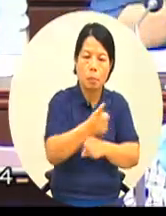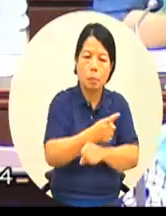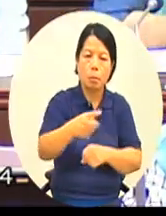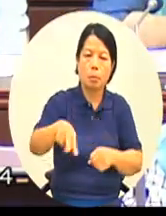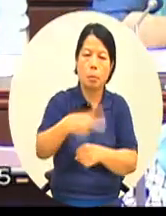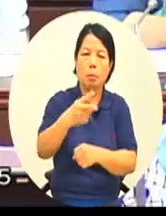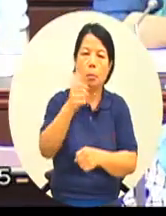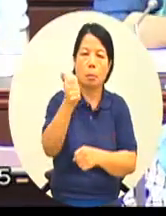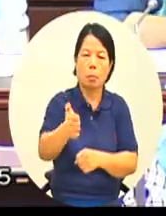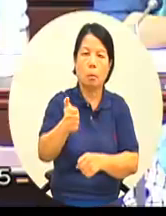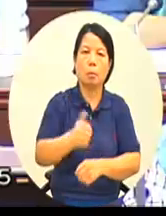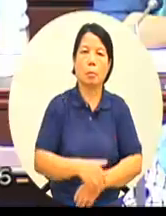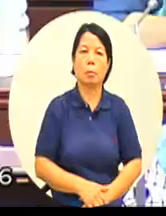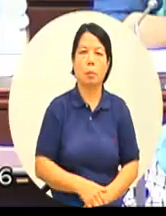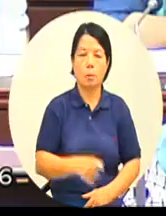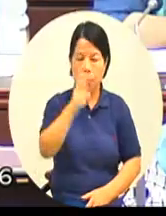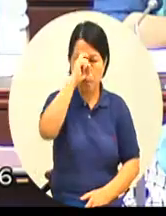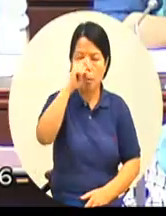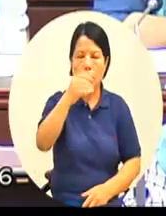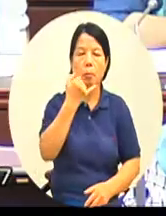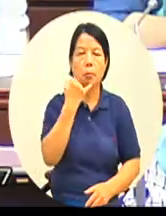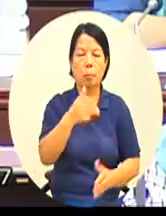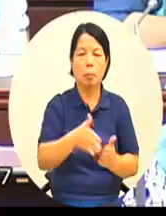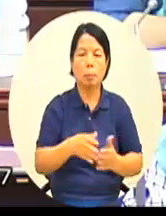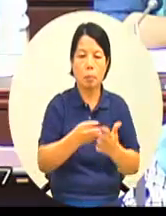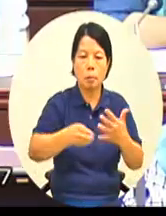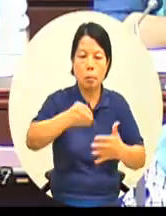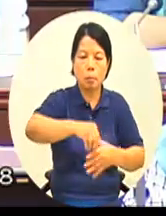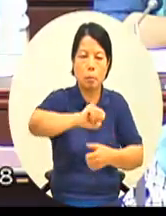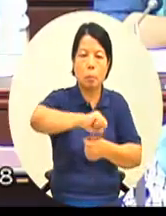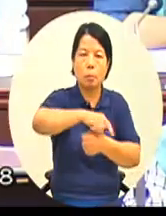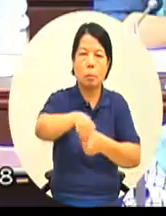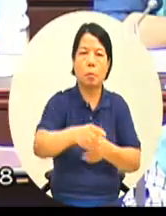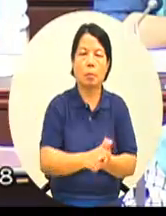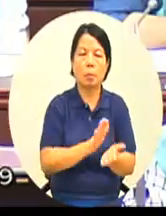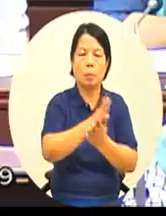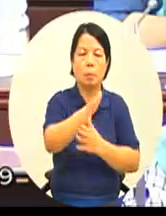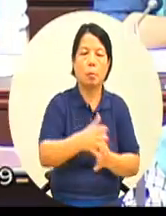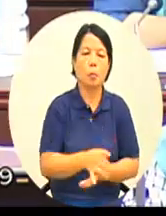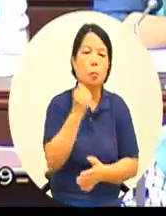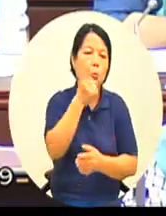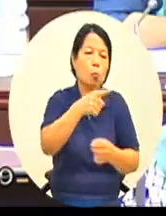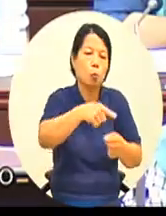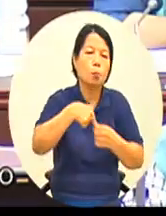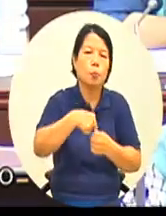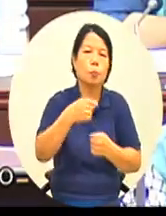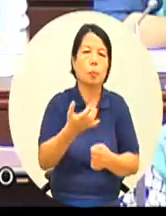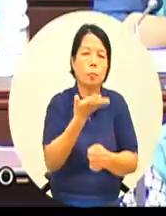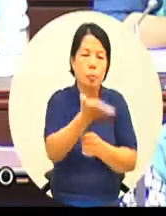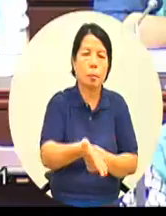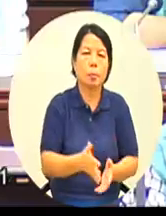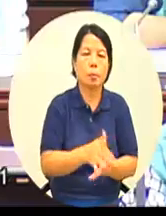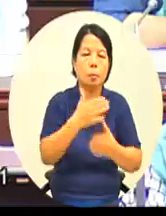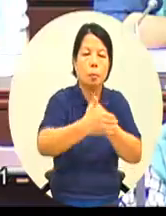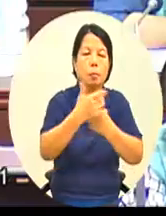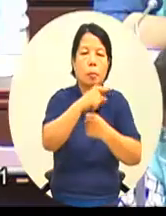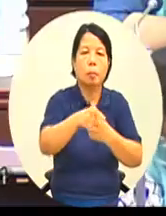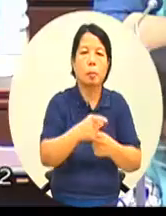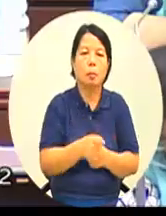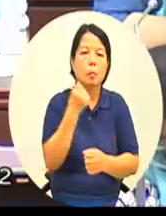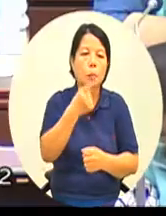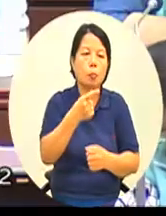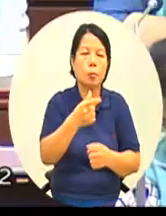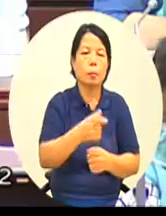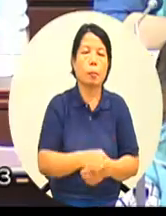变250，所以希望可以提升，甚至说未来是不是可以用月薪的方式来给，可以保障他的一个薪